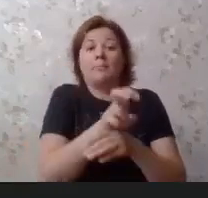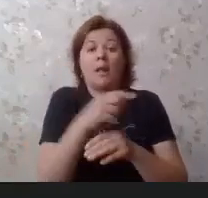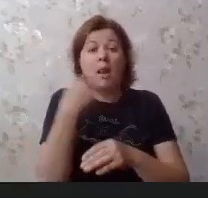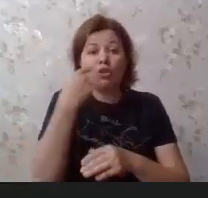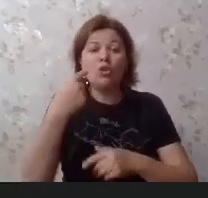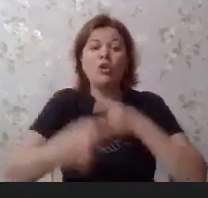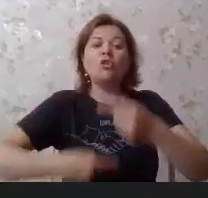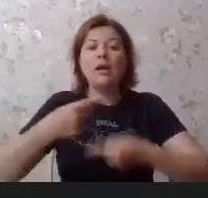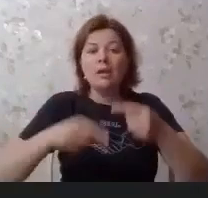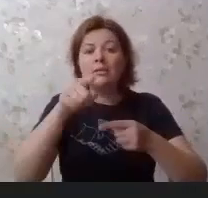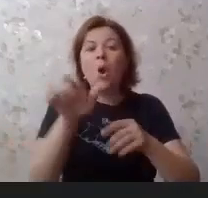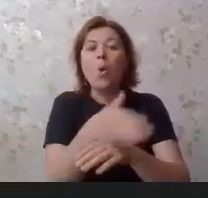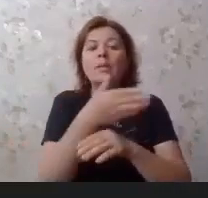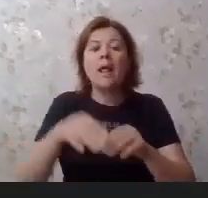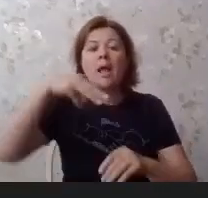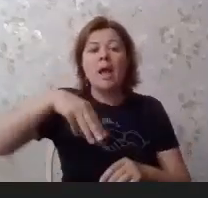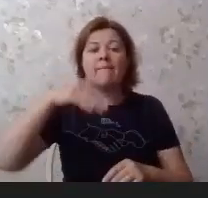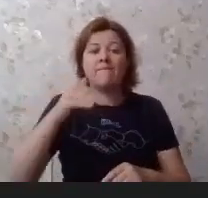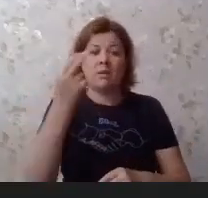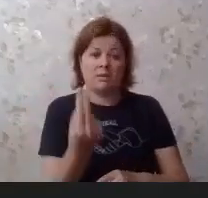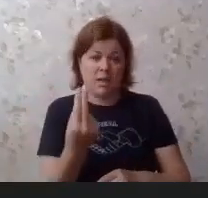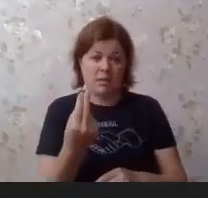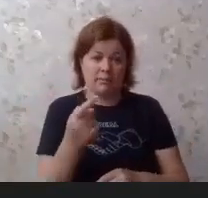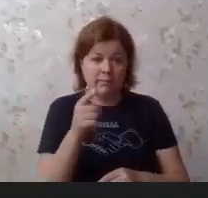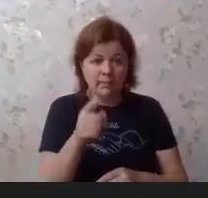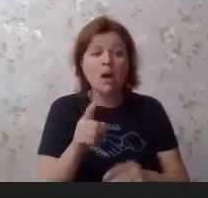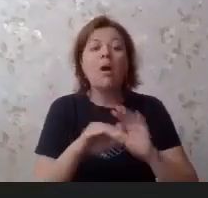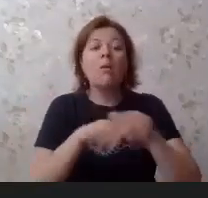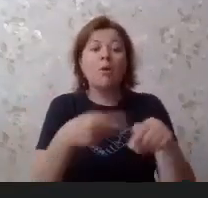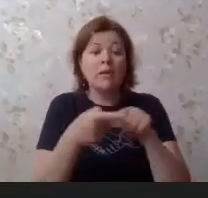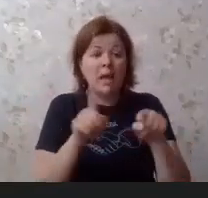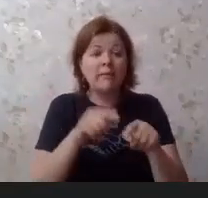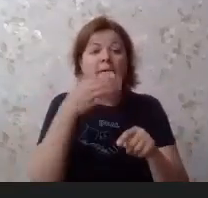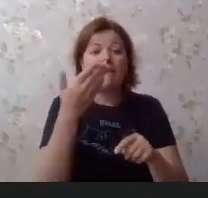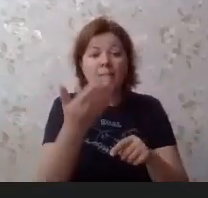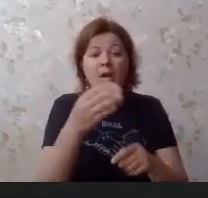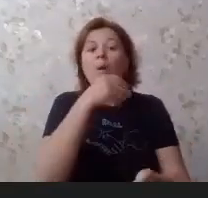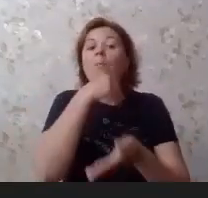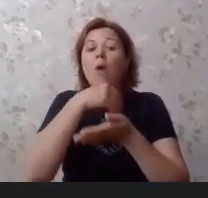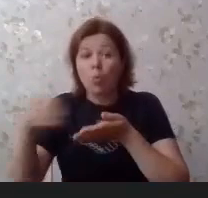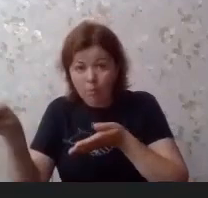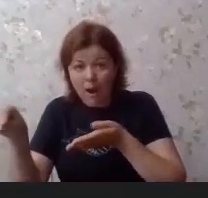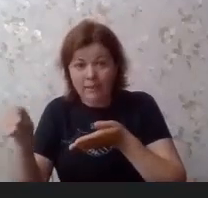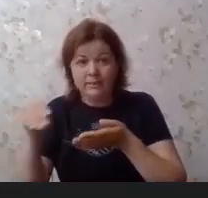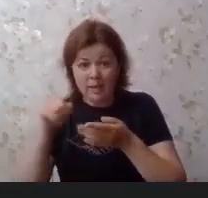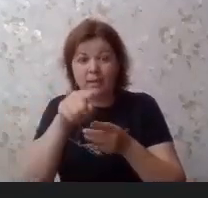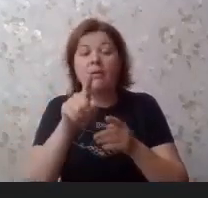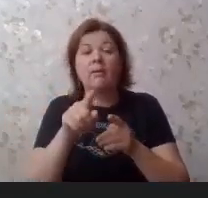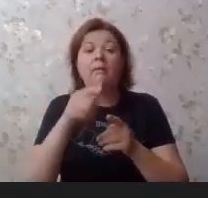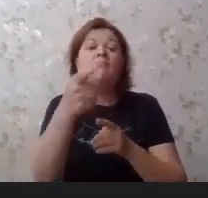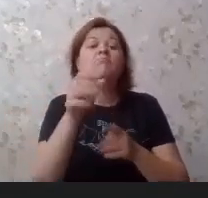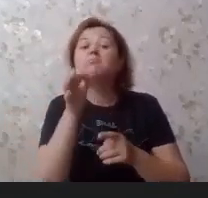Дальше вы покупаете выбранный вами ТСР, который вам прописан. И в